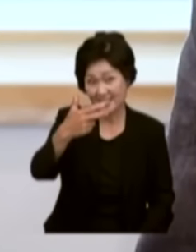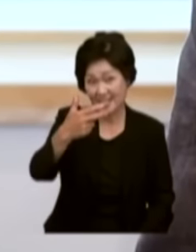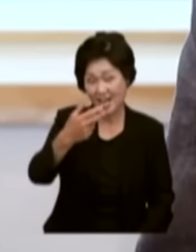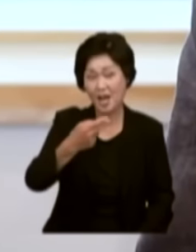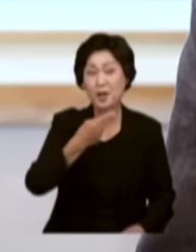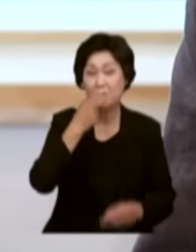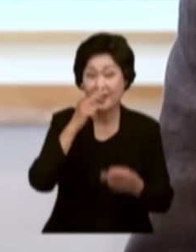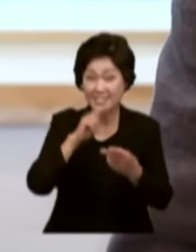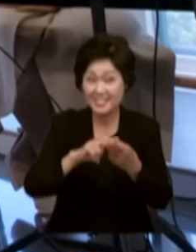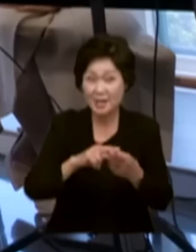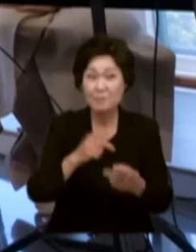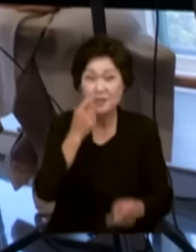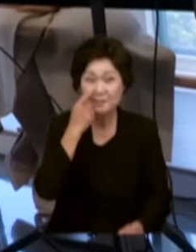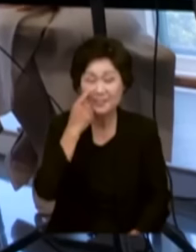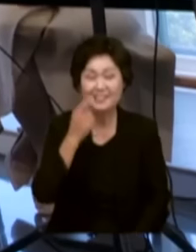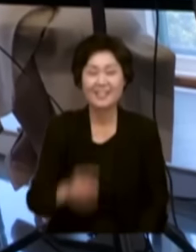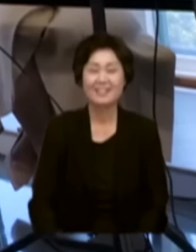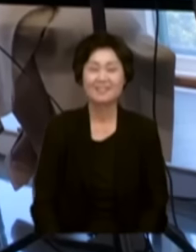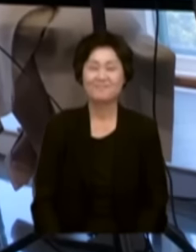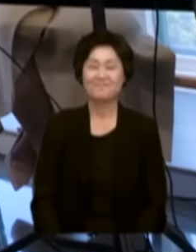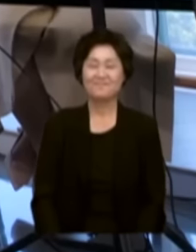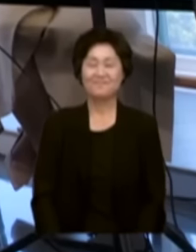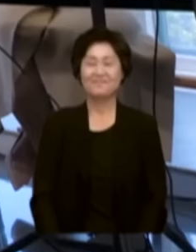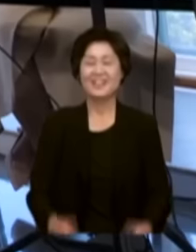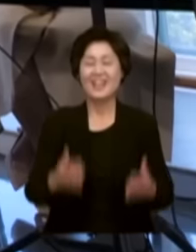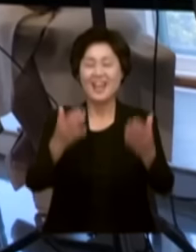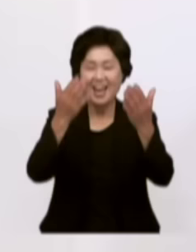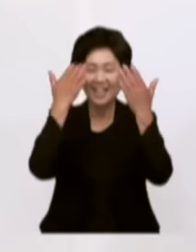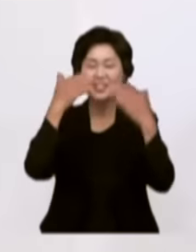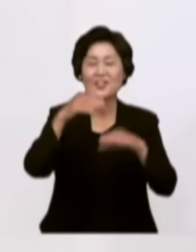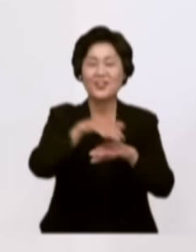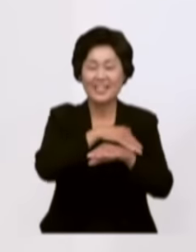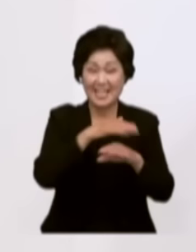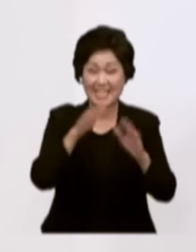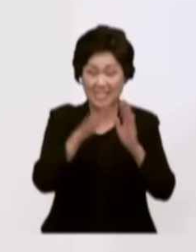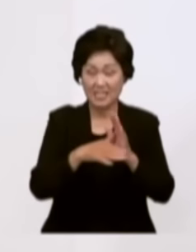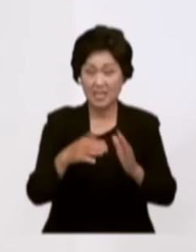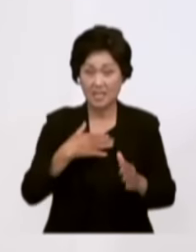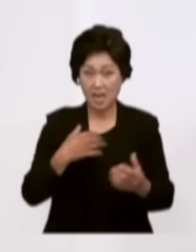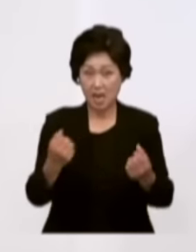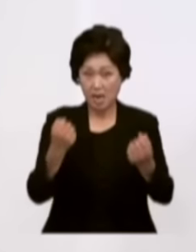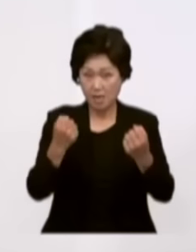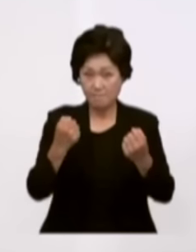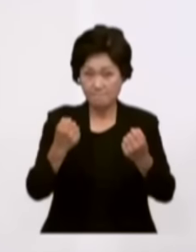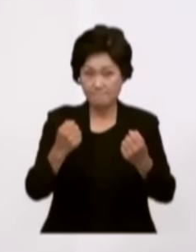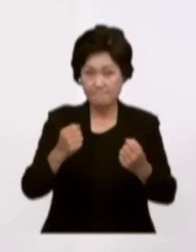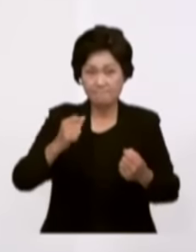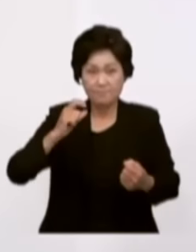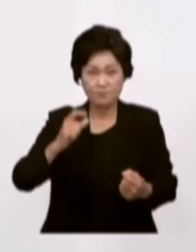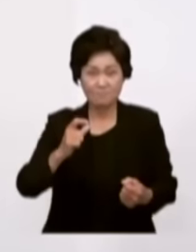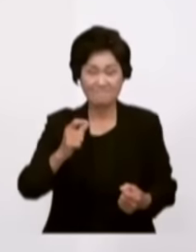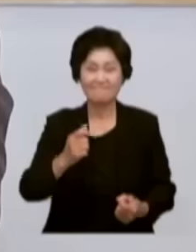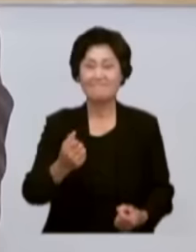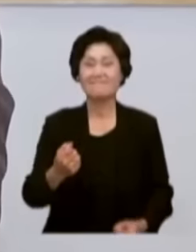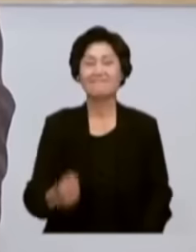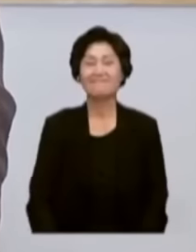한번 예, 띄워보시죠. 학교 다닐 때는 뭐 제가 힘이 좋고 그래서 제 아주